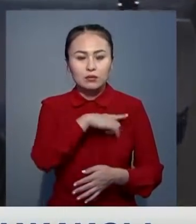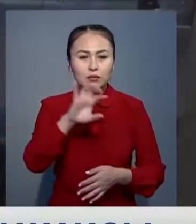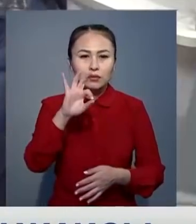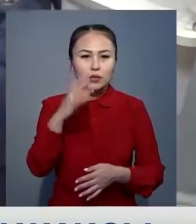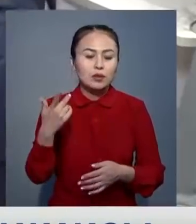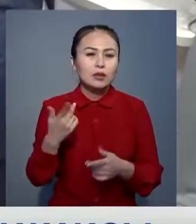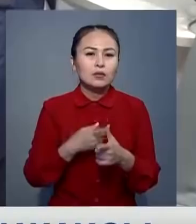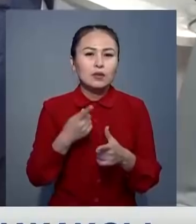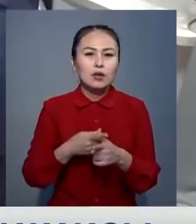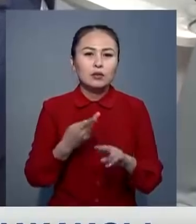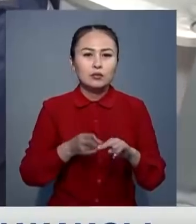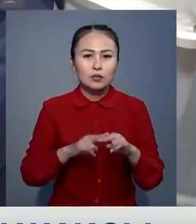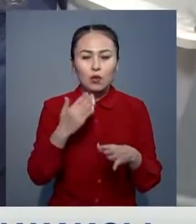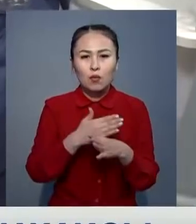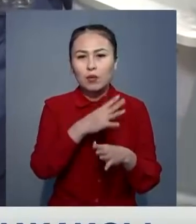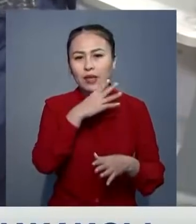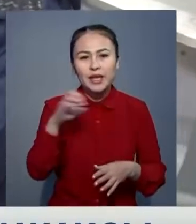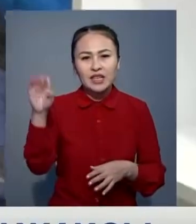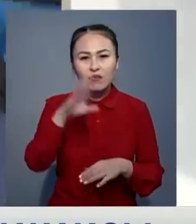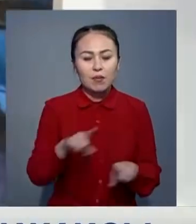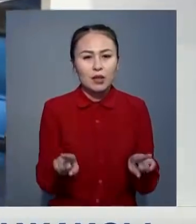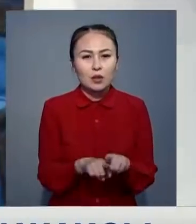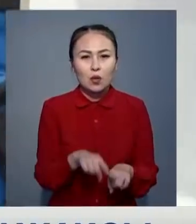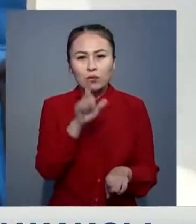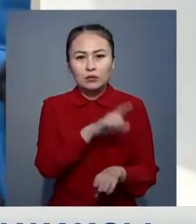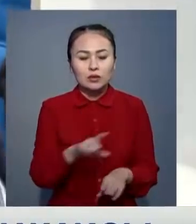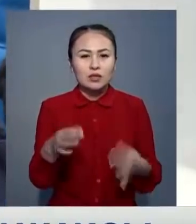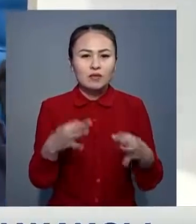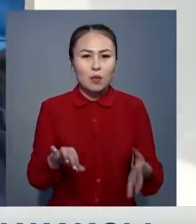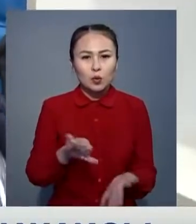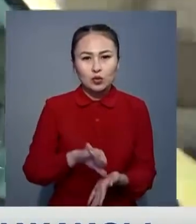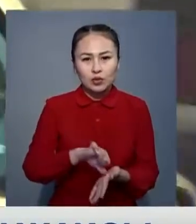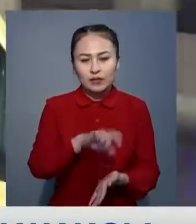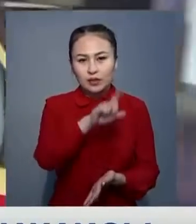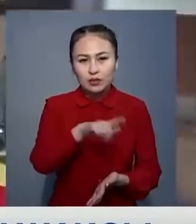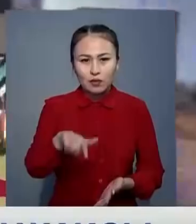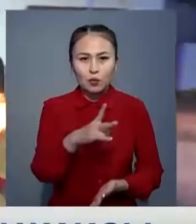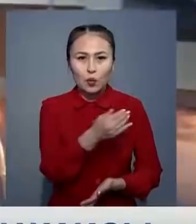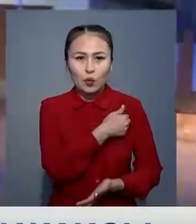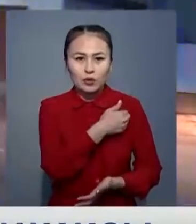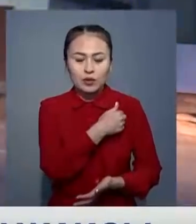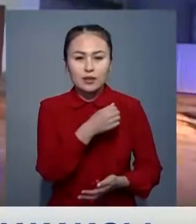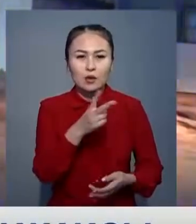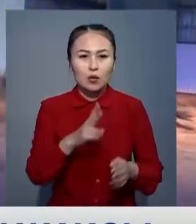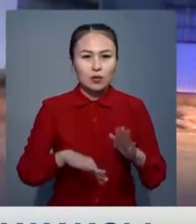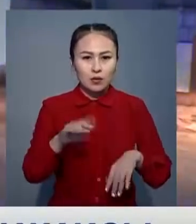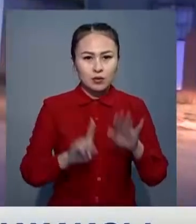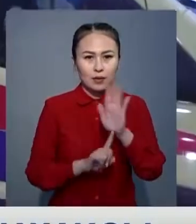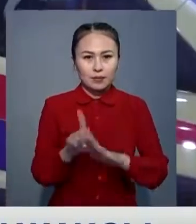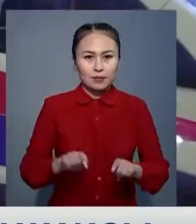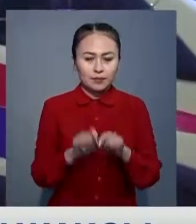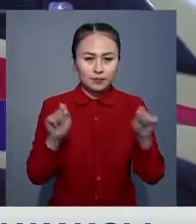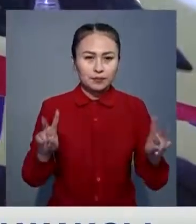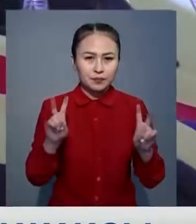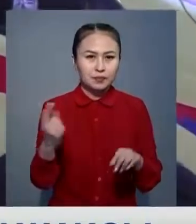қашанда артық қол көмегіне зәру. Еуропа елдерінде бұл мақсатқа еріктілер жұмылдыру көптен қолға алынған. Ал елімізде енді ғана қолға алынған қанат қақты жобаның